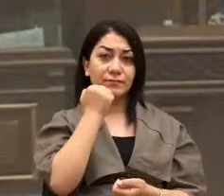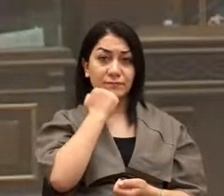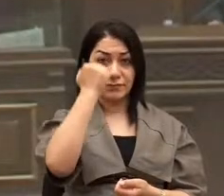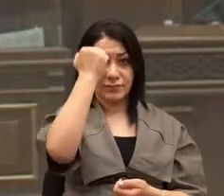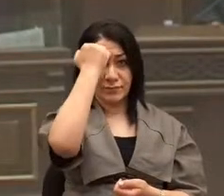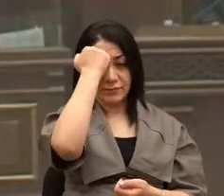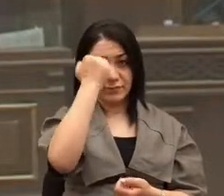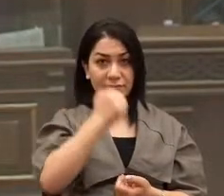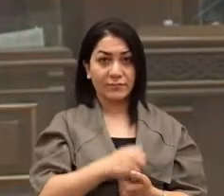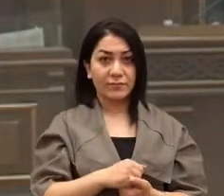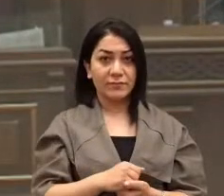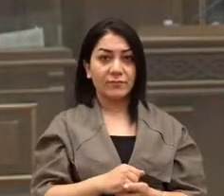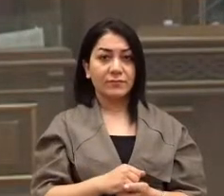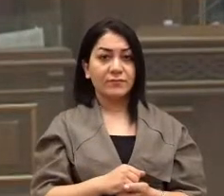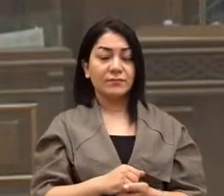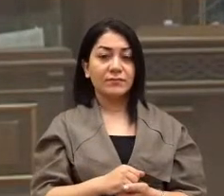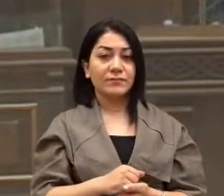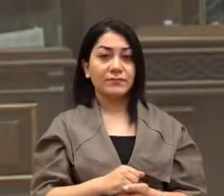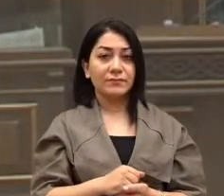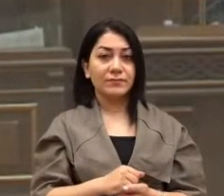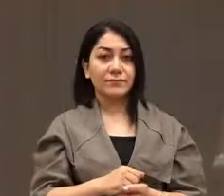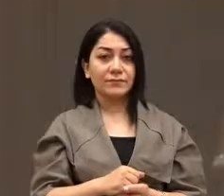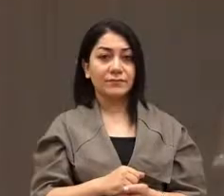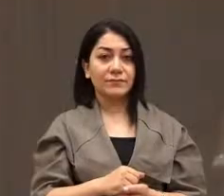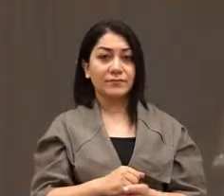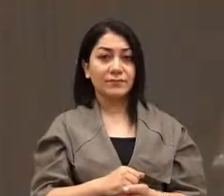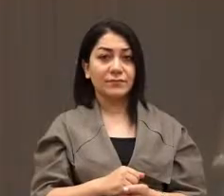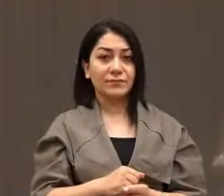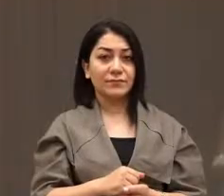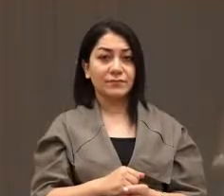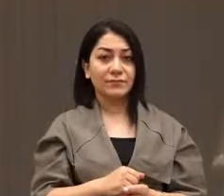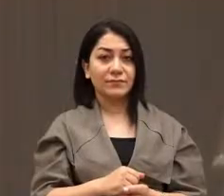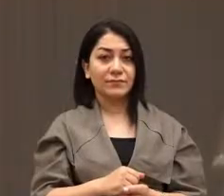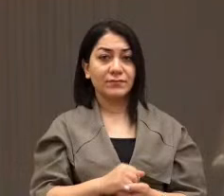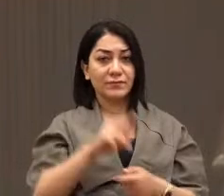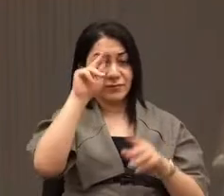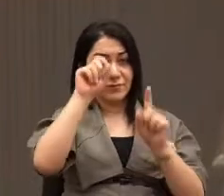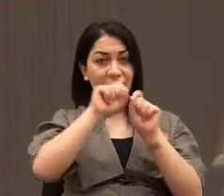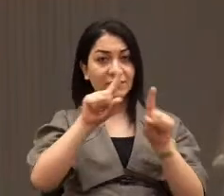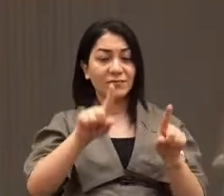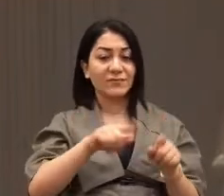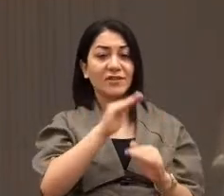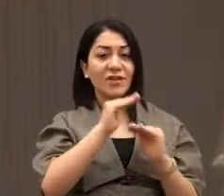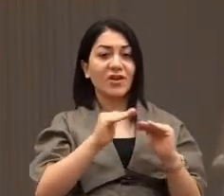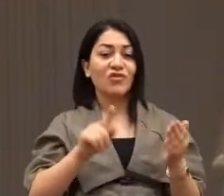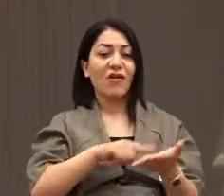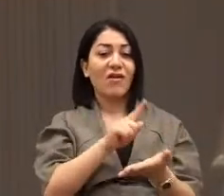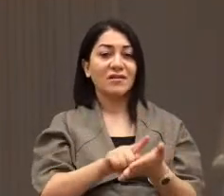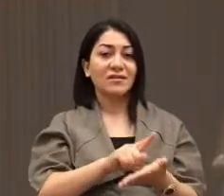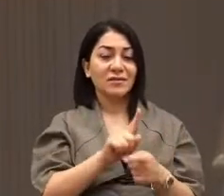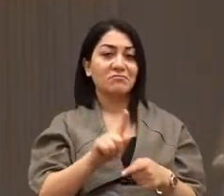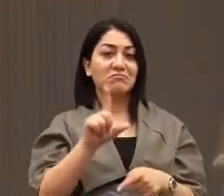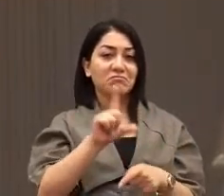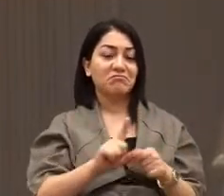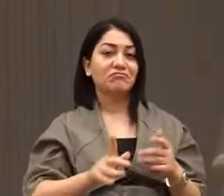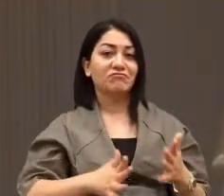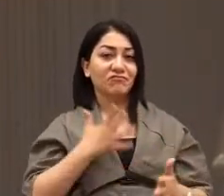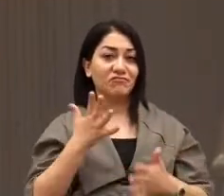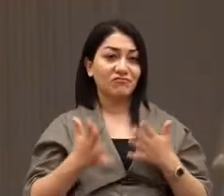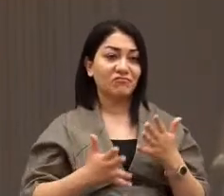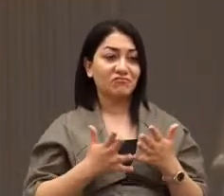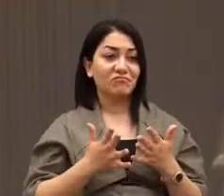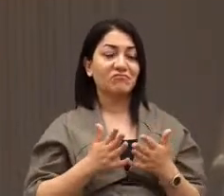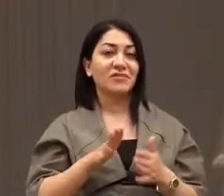Շնորհակալություն։ Ամեն մի դպրոցի աշակերտի արձադրումը ինձ ավելի ուսադրում է, որ տեղին է